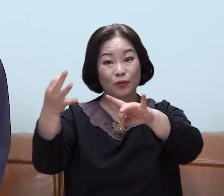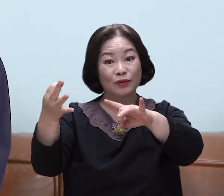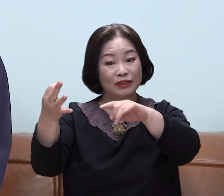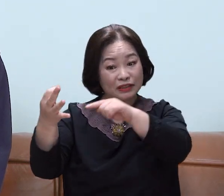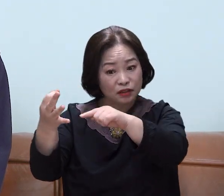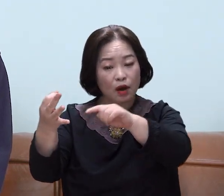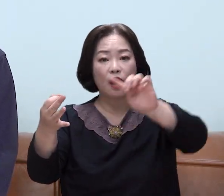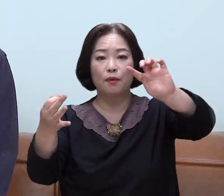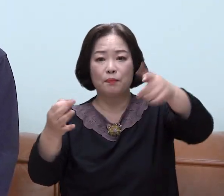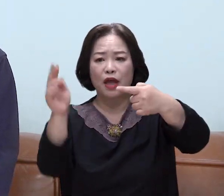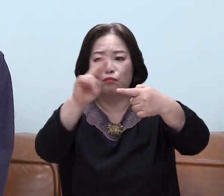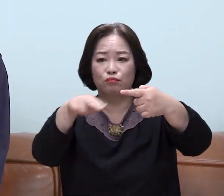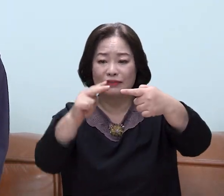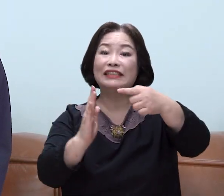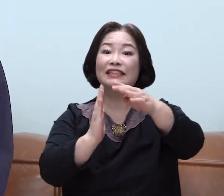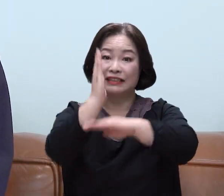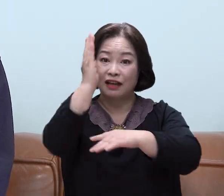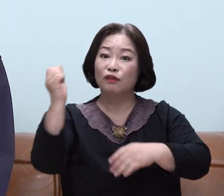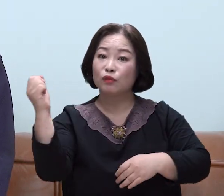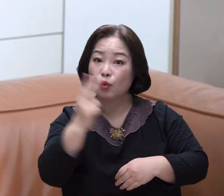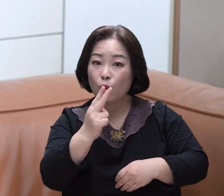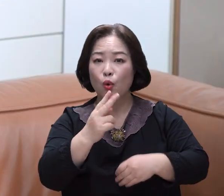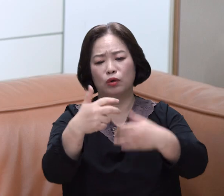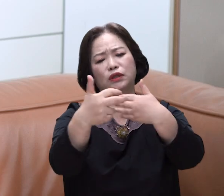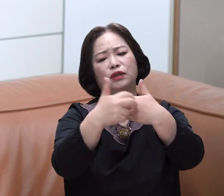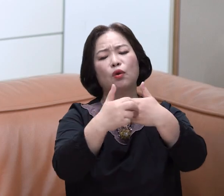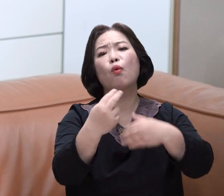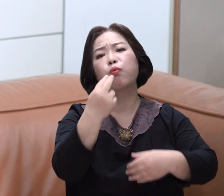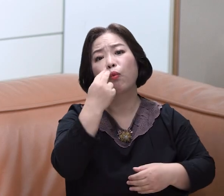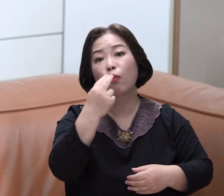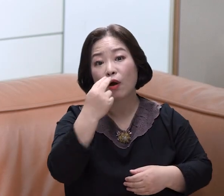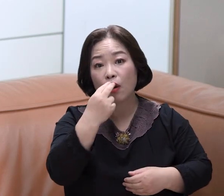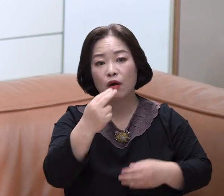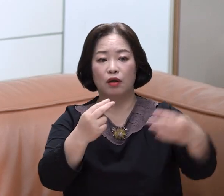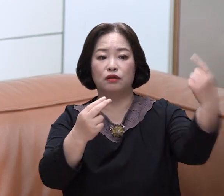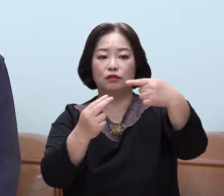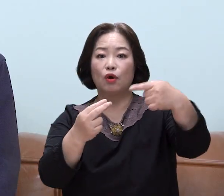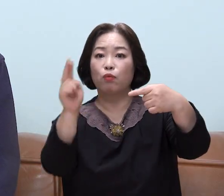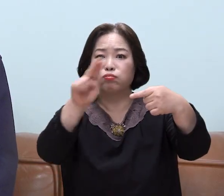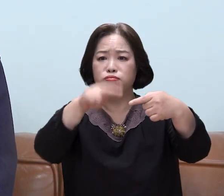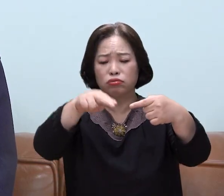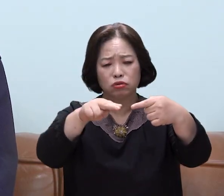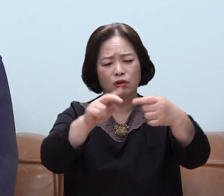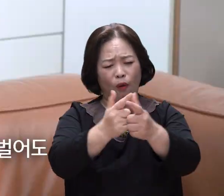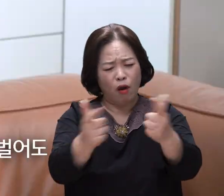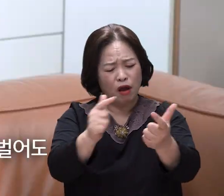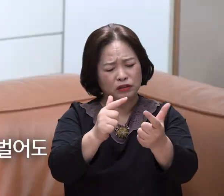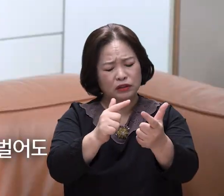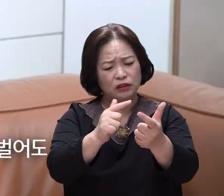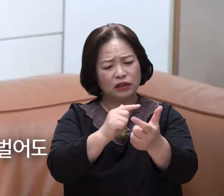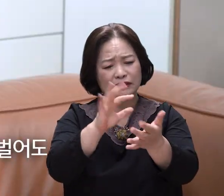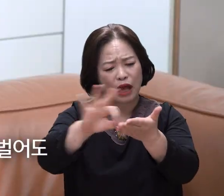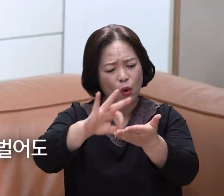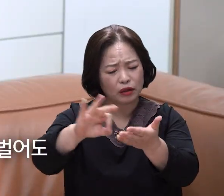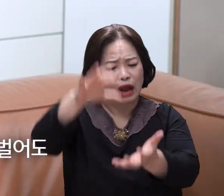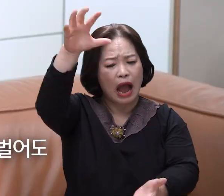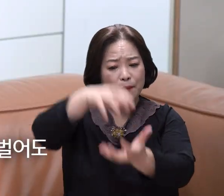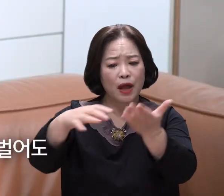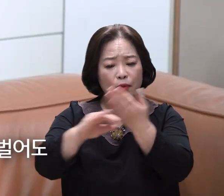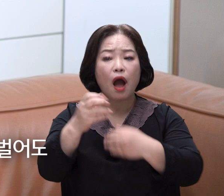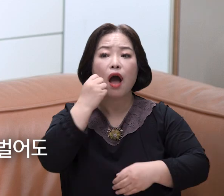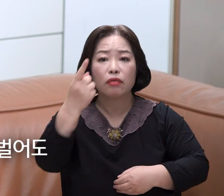같은 경우도 항상 100불 이상 나오고, 그리고 의료보험 같은 경우도 1,000불 이렇게 저렇게 하면 한